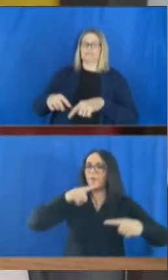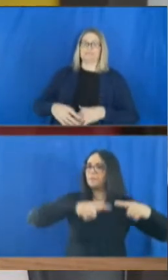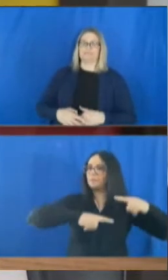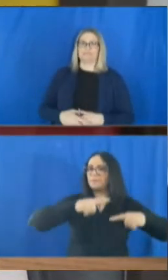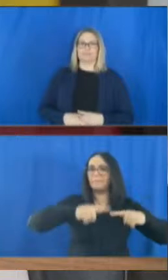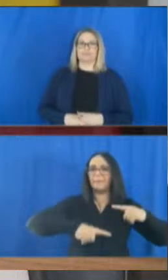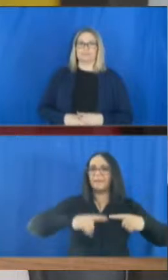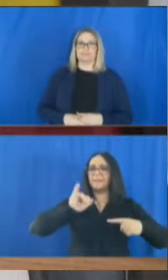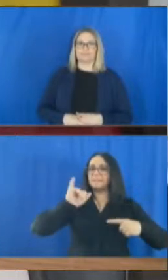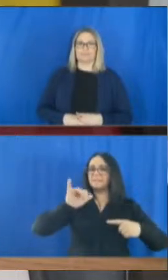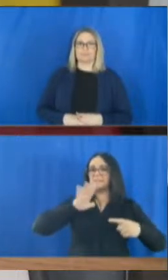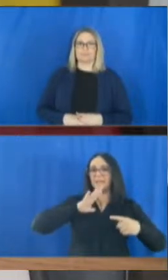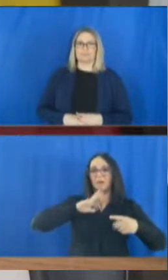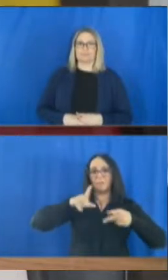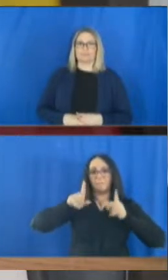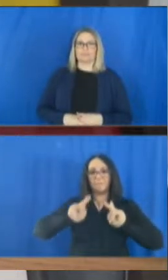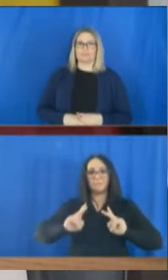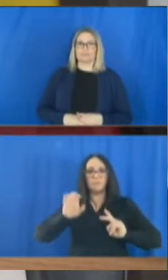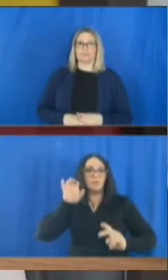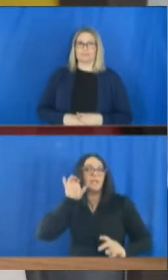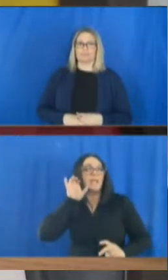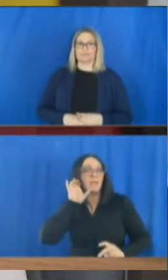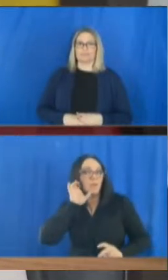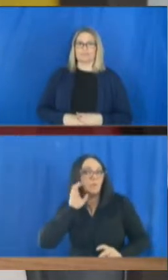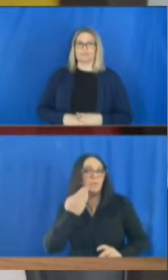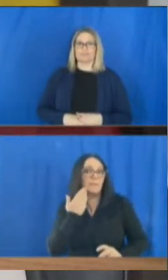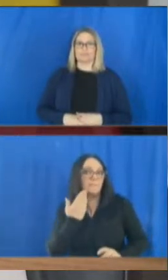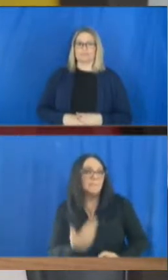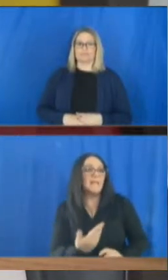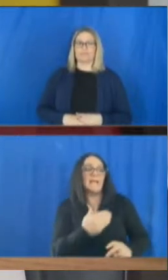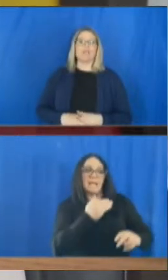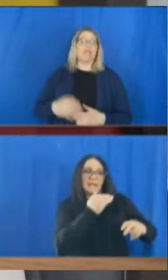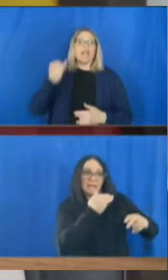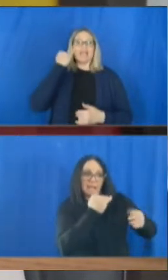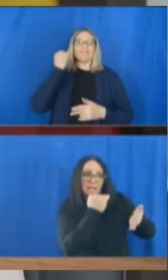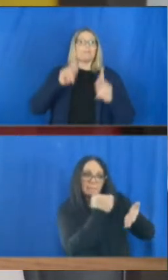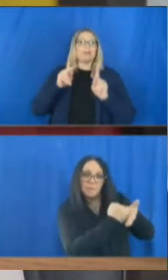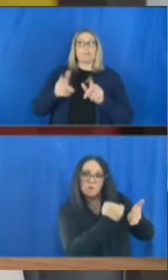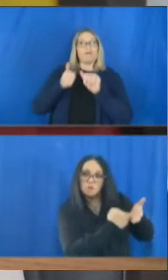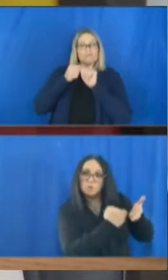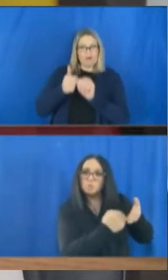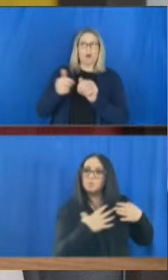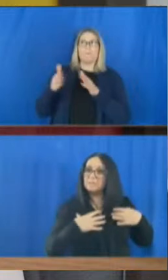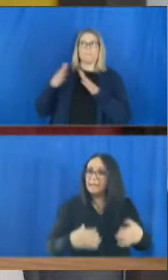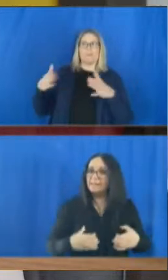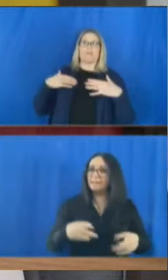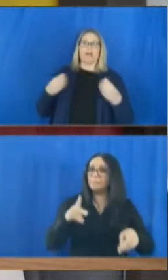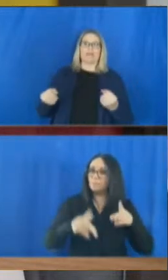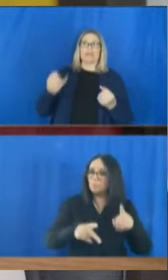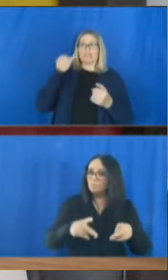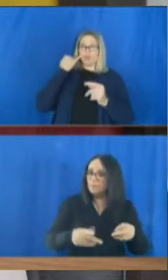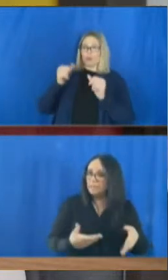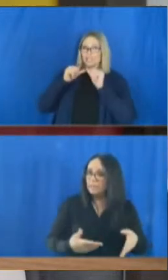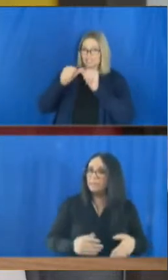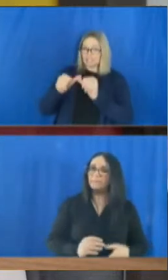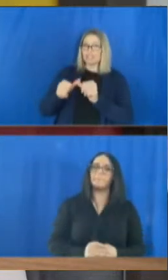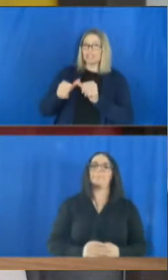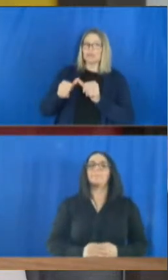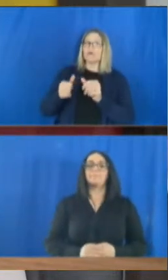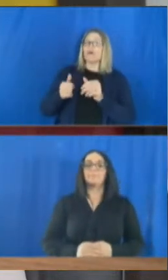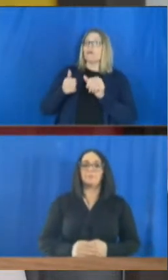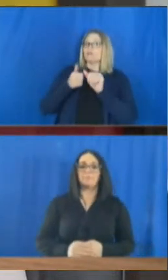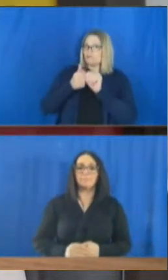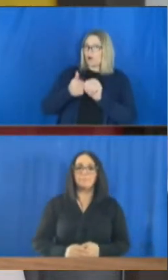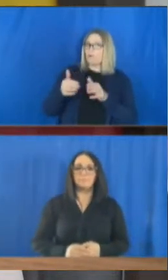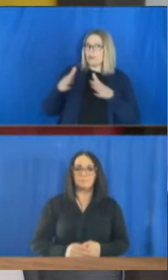deuxième dose ou les doses de rappel. Si les gens du Nouveau-Brunswick continuent à suivre ces deux directions-là, ça